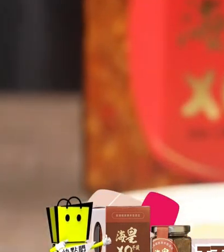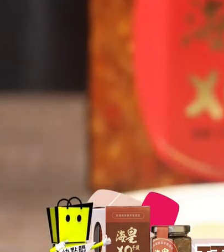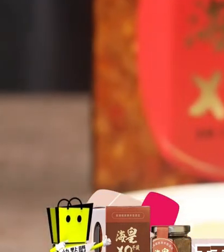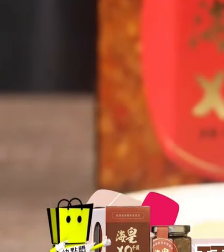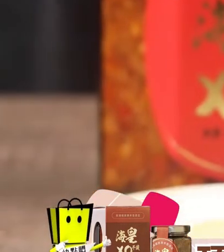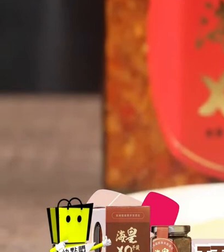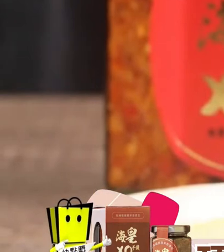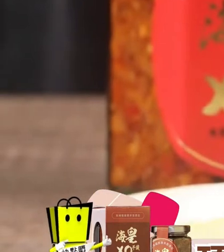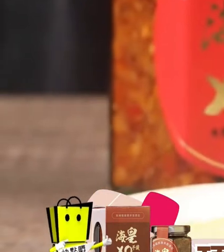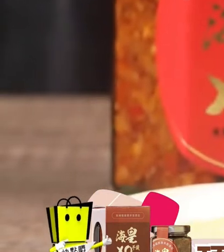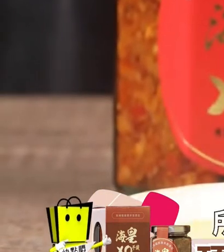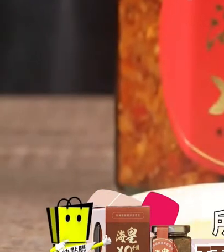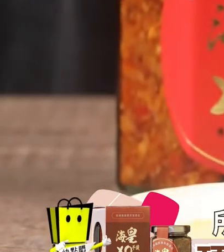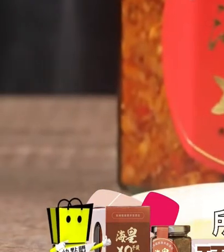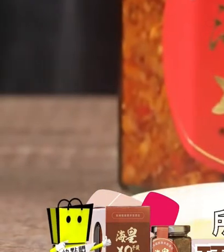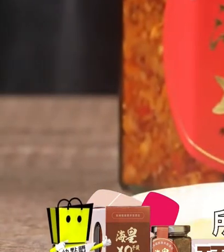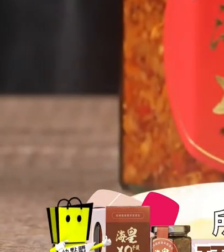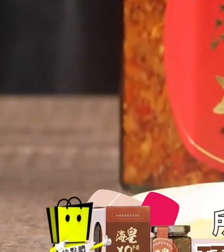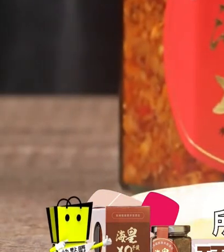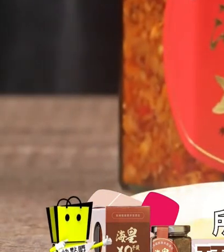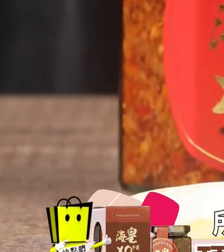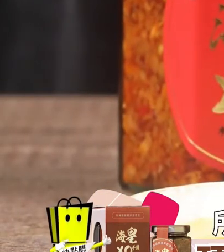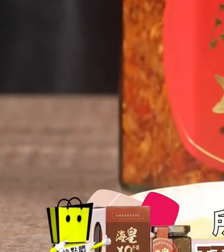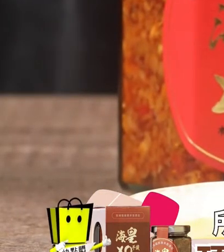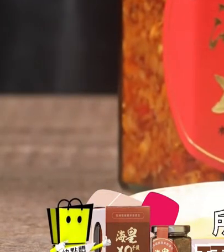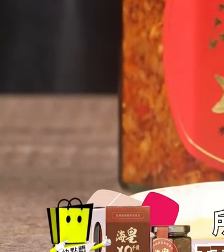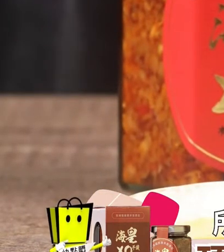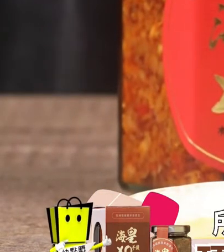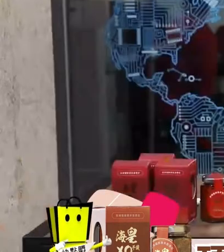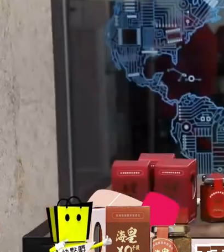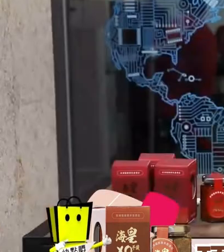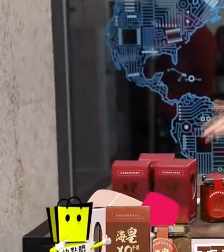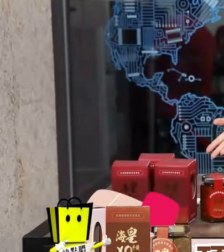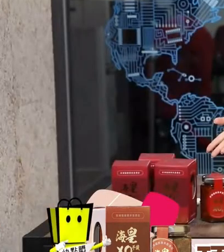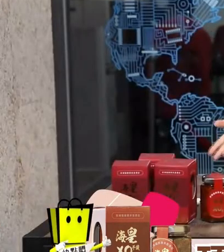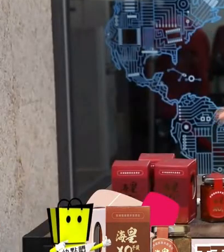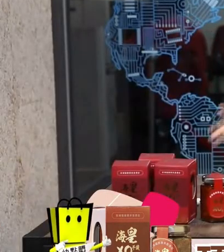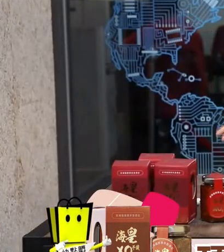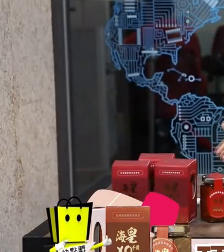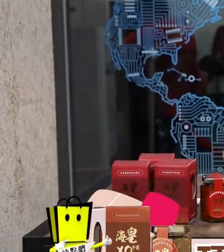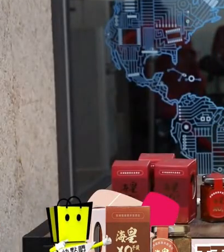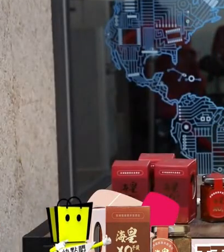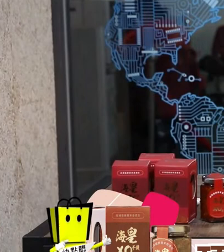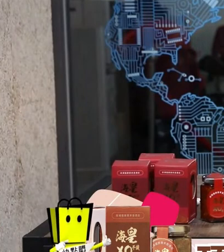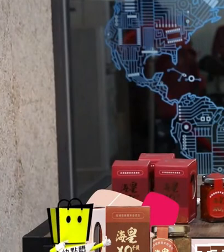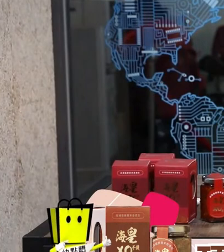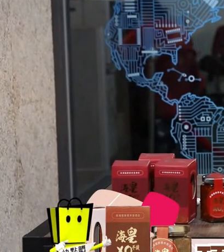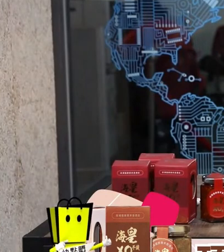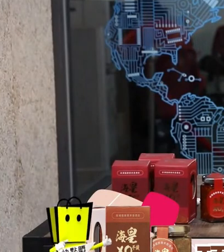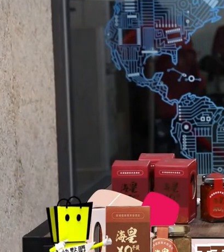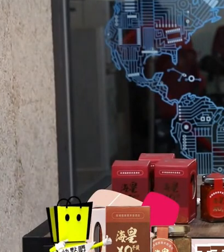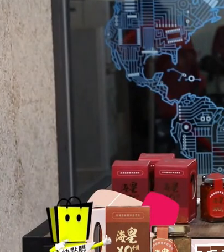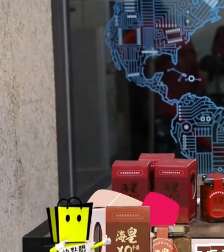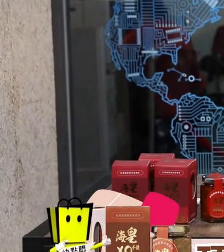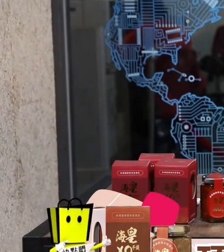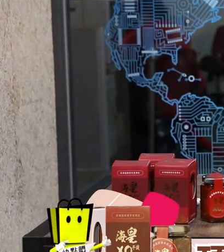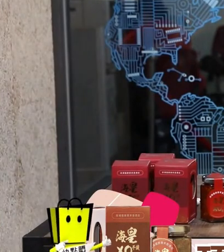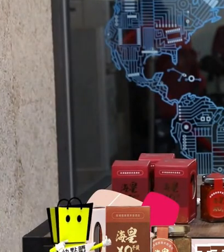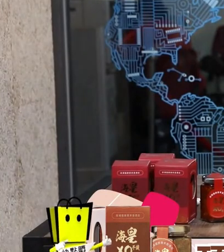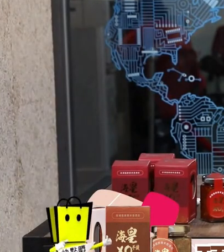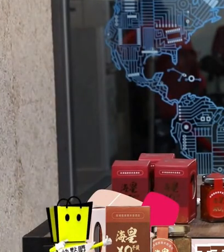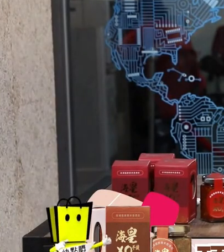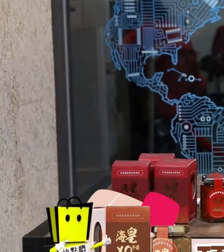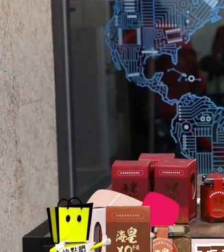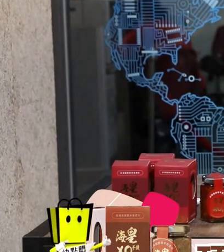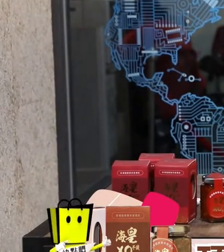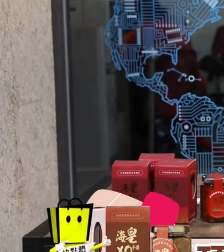是可以说后劲十足，所以我个人非常的推荐给大家。大家都像我这样的职业上班族，对不对？非常的忙碌啊，那真的